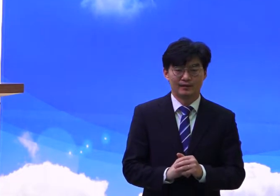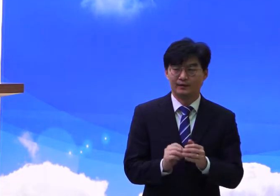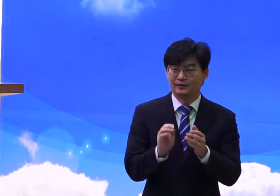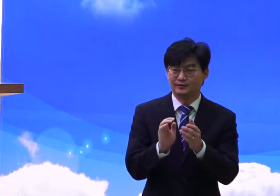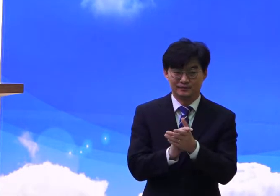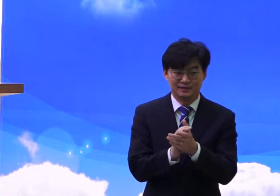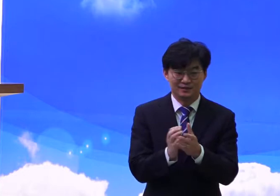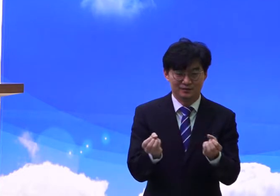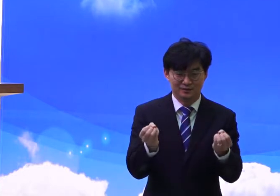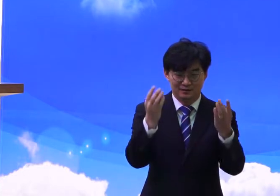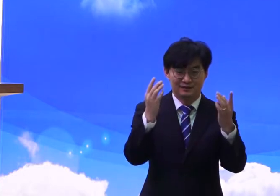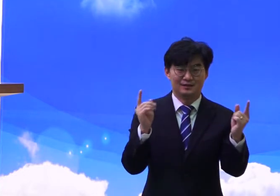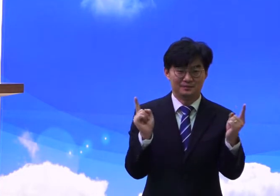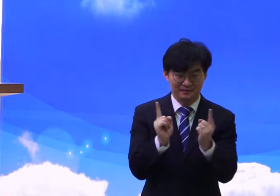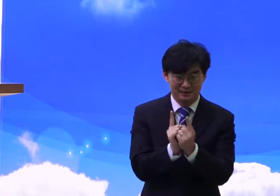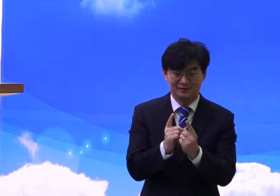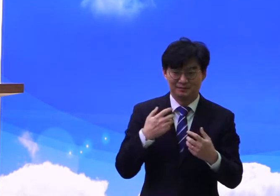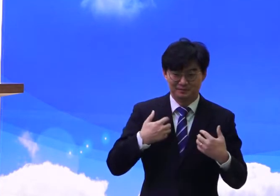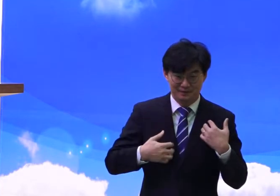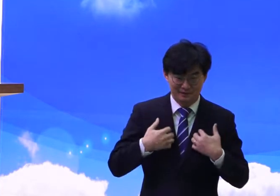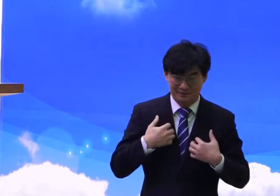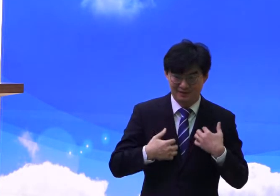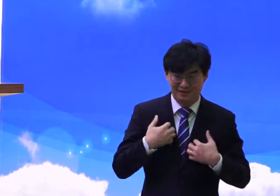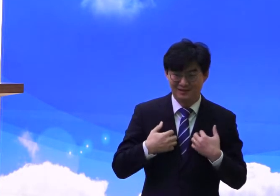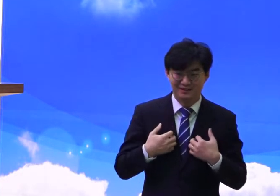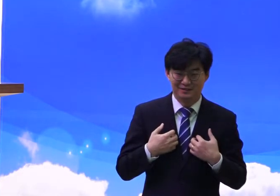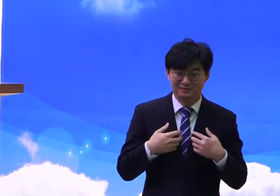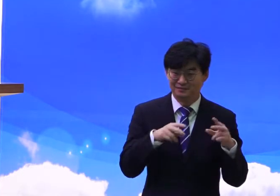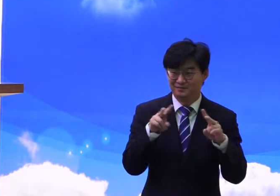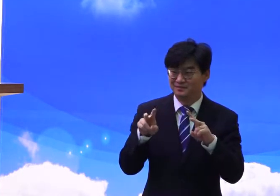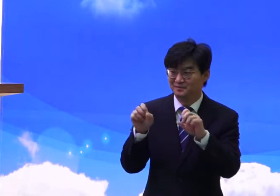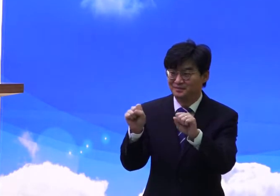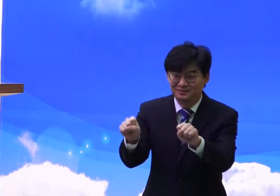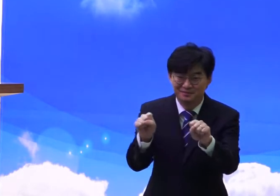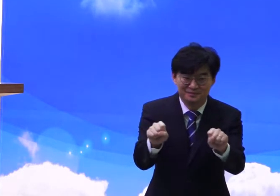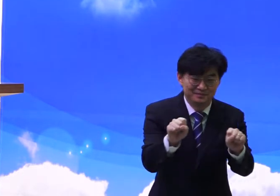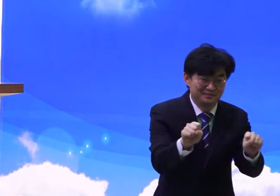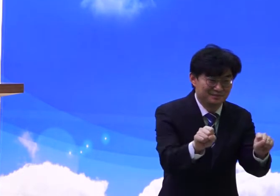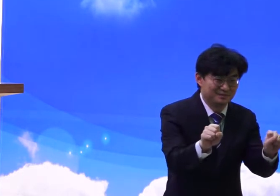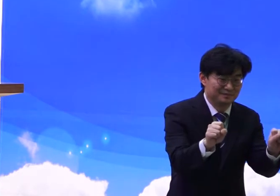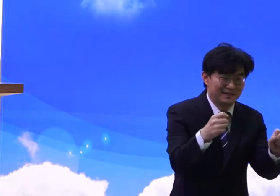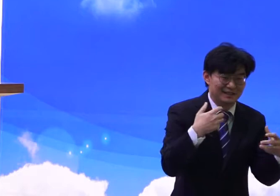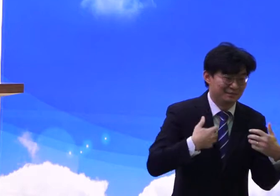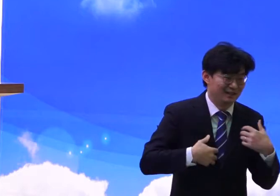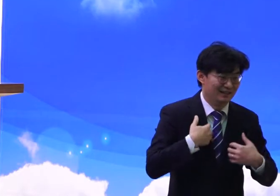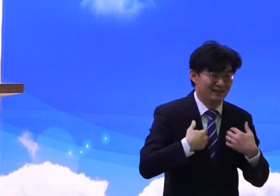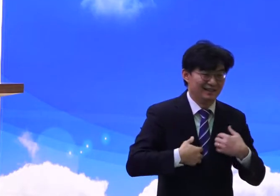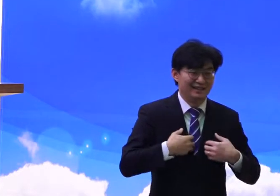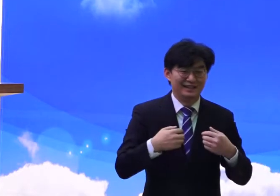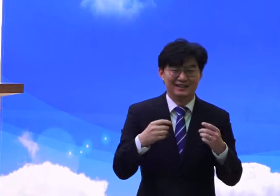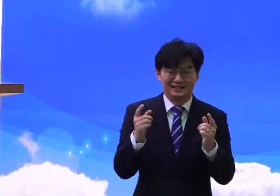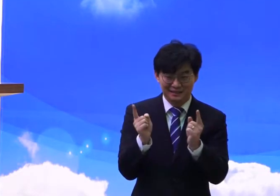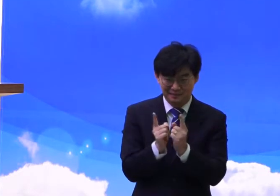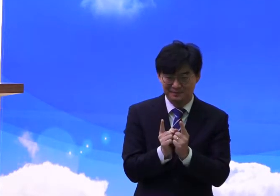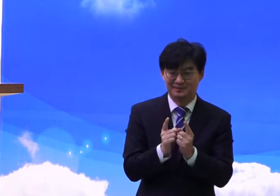할렐루야, 반갑습니다. 우리 좌우 앞뒤로 보시면 한번 인사 나눌까요? 반갑습니다. 만나서 반갑습니다.